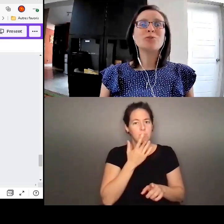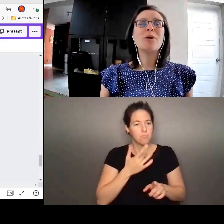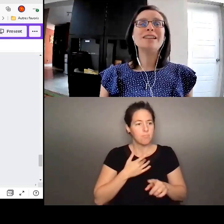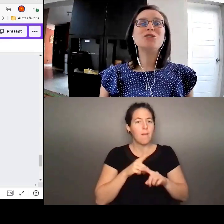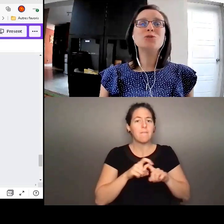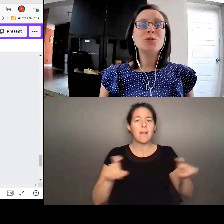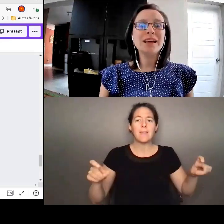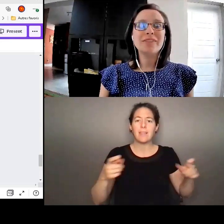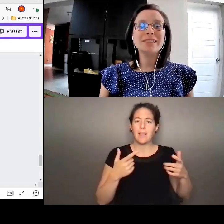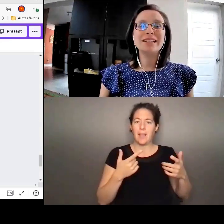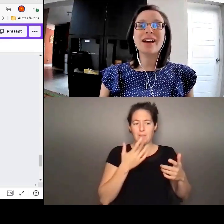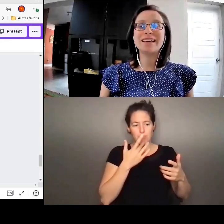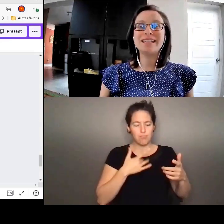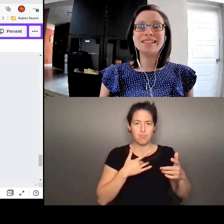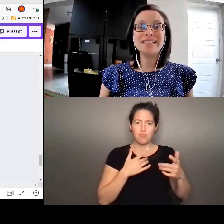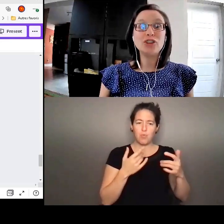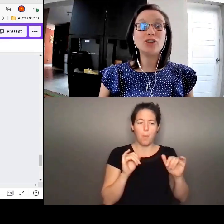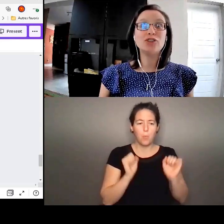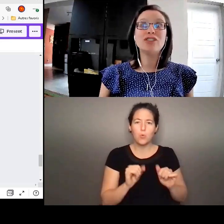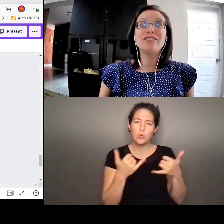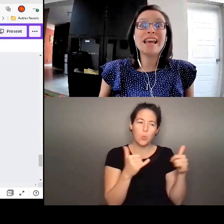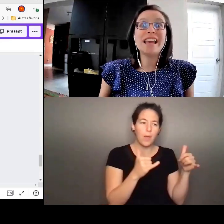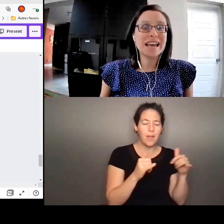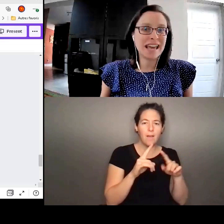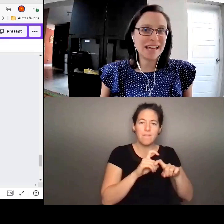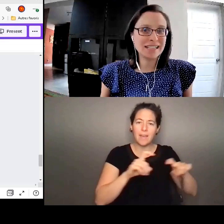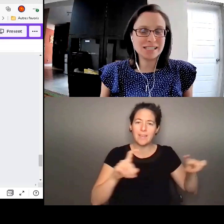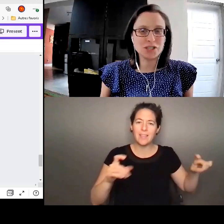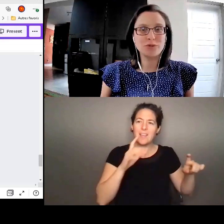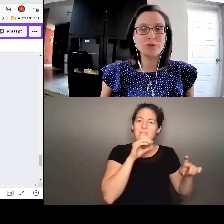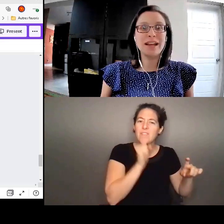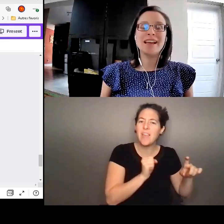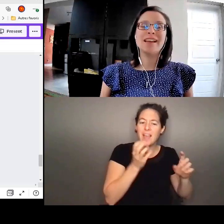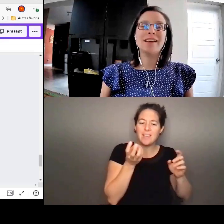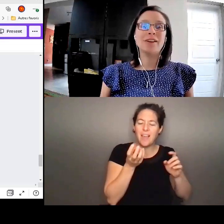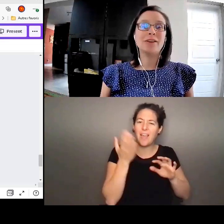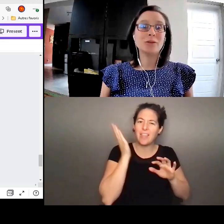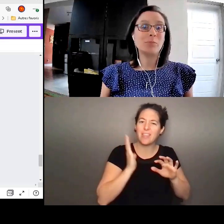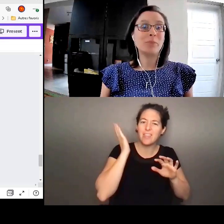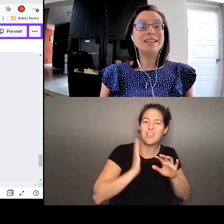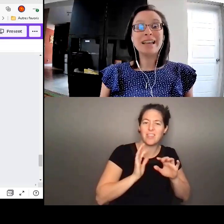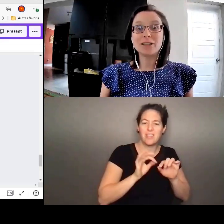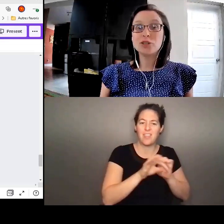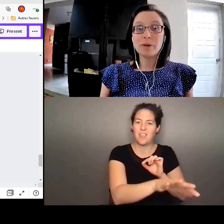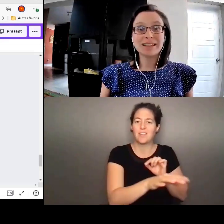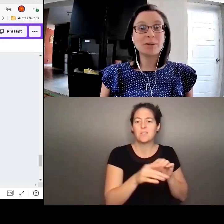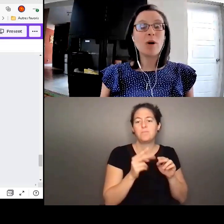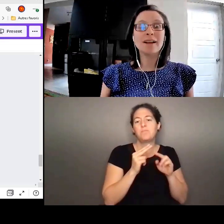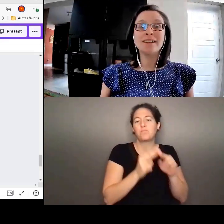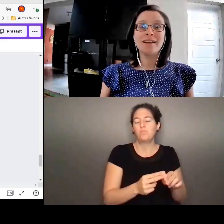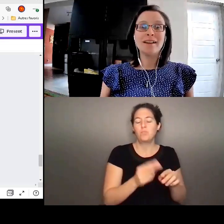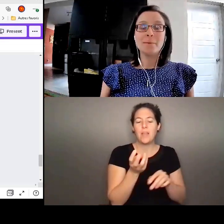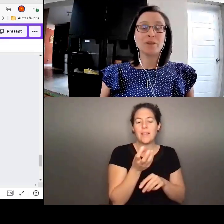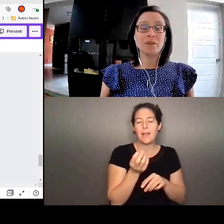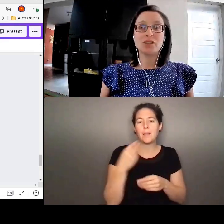je peux aller jouer avec des variétés de vieilles graines, si je voulais, qu'on appelle des graines du